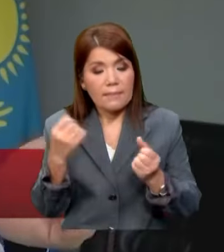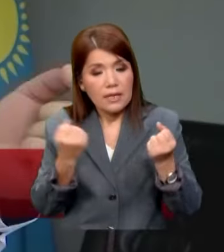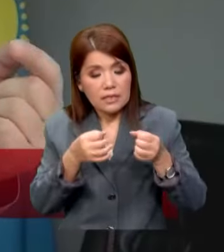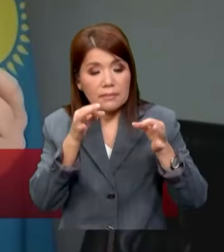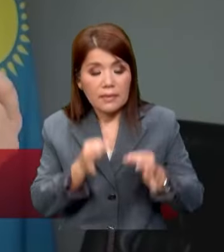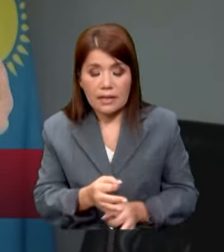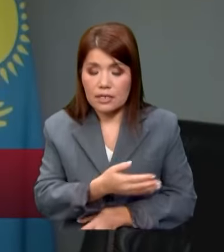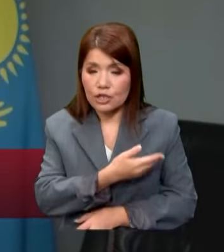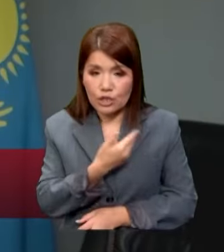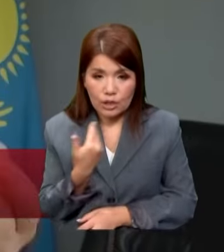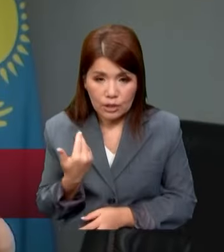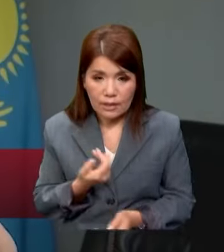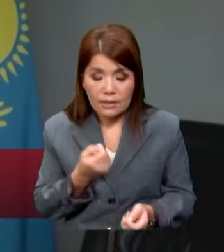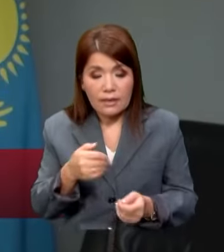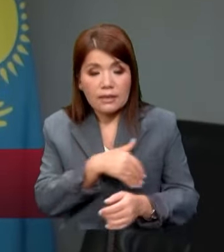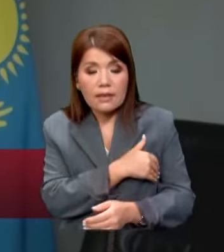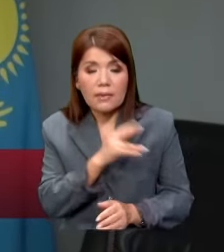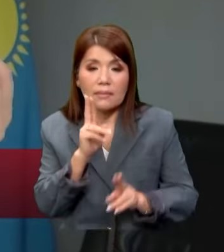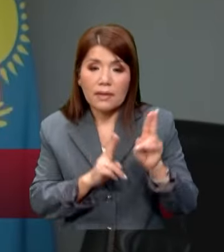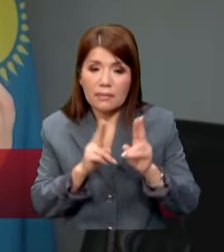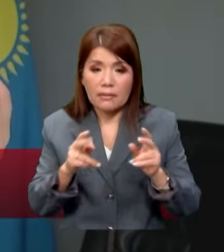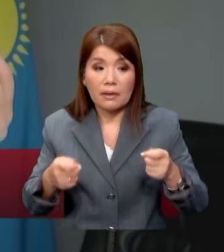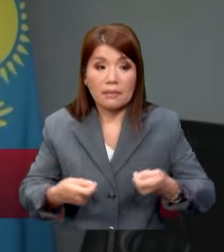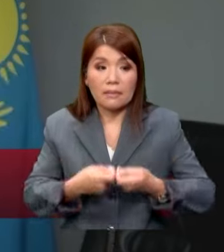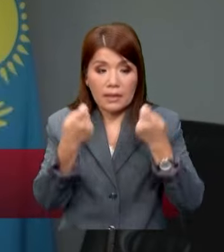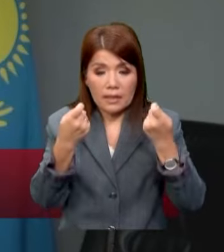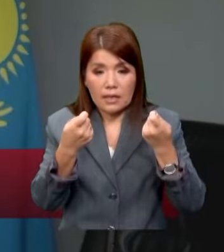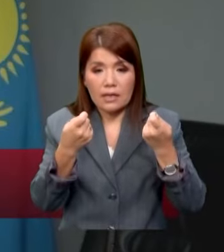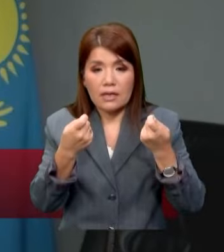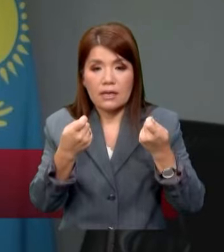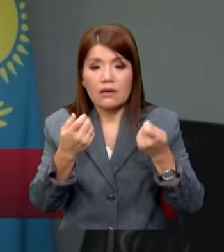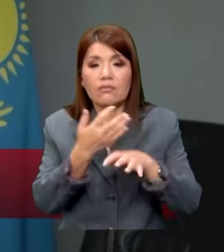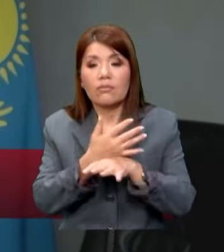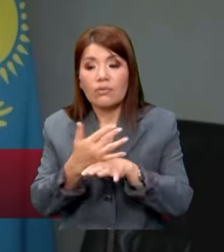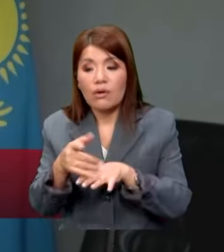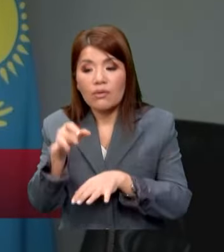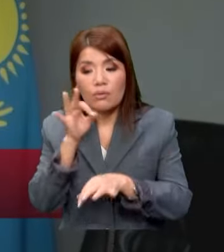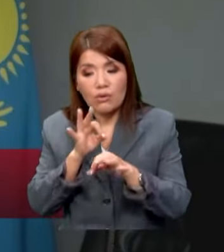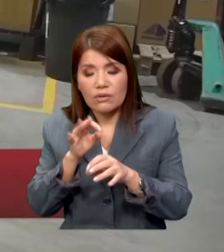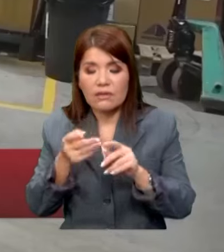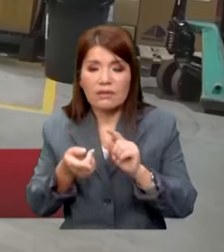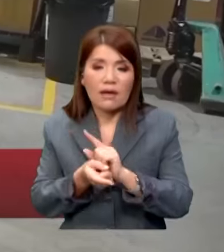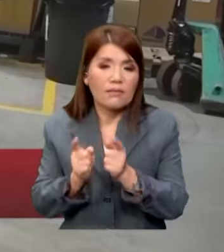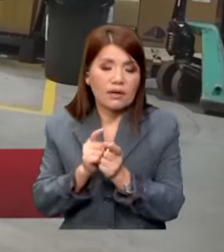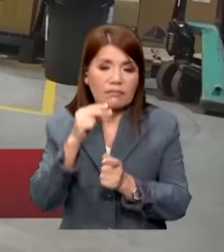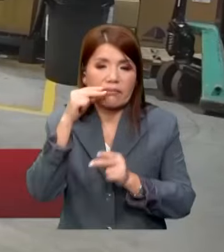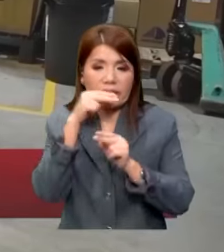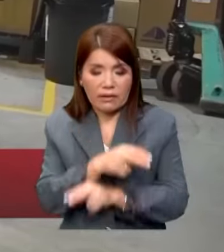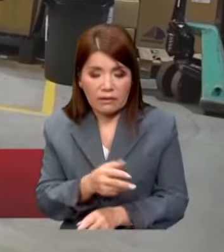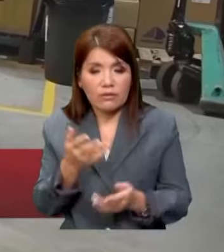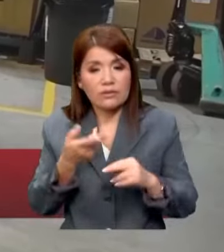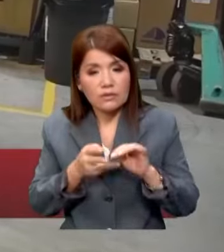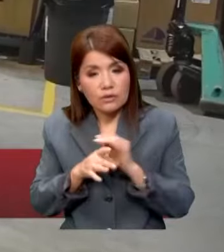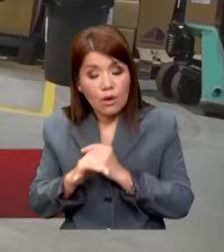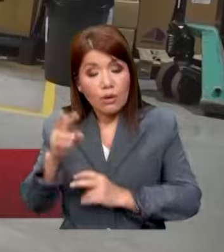әкелмейді. Егер ол температурный режимі дұрыс әкелмейтін болса, ол дәрі емес, ол у болады. Екінші себеп